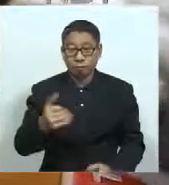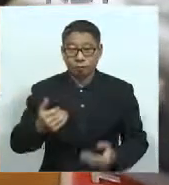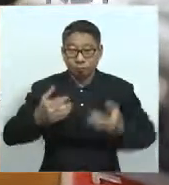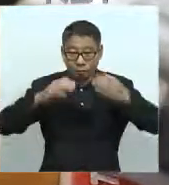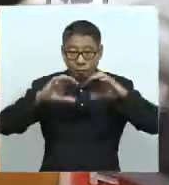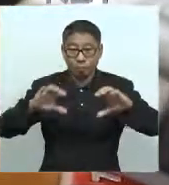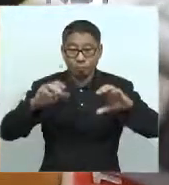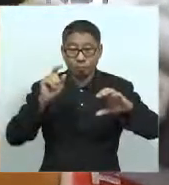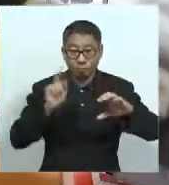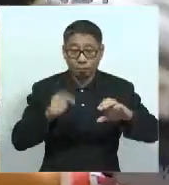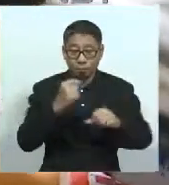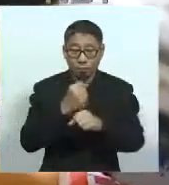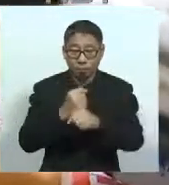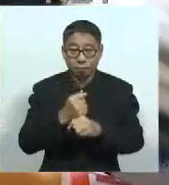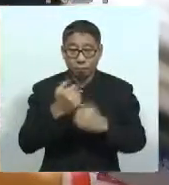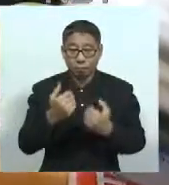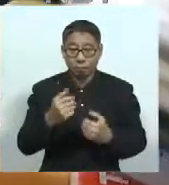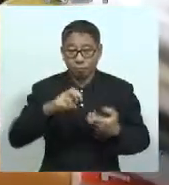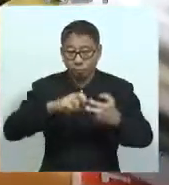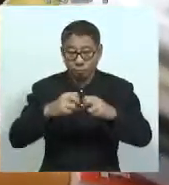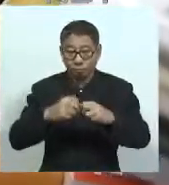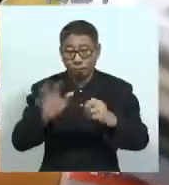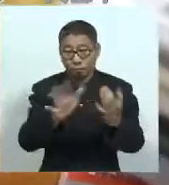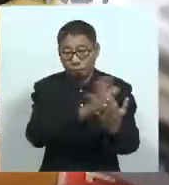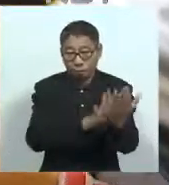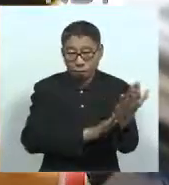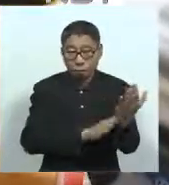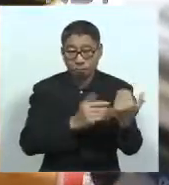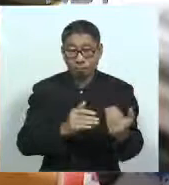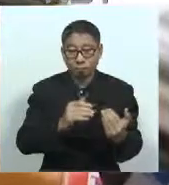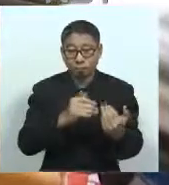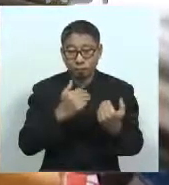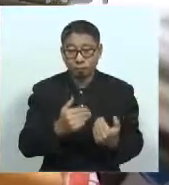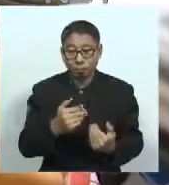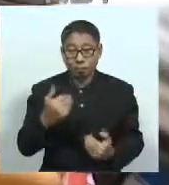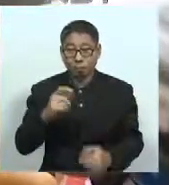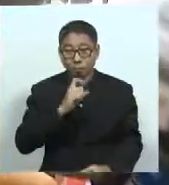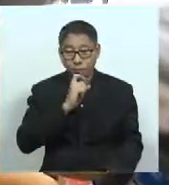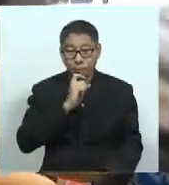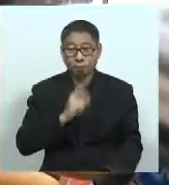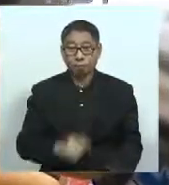ำเป็นต้องดำเนินการในส่วนที่เป็นปัญหาของประเทศชาติบ้านเมืองค้างกันอยู่